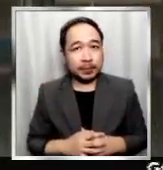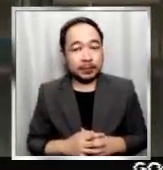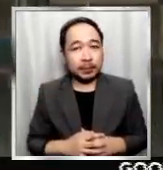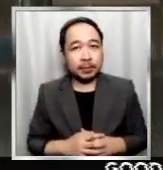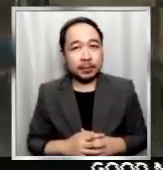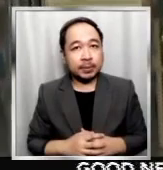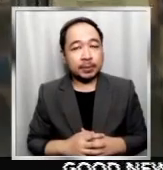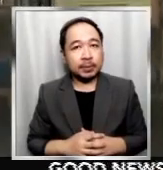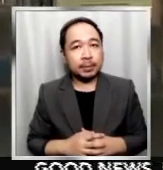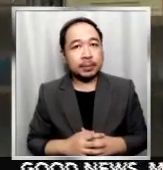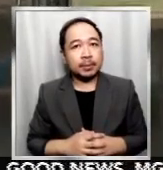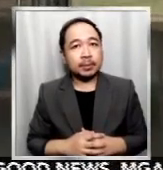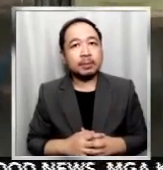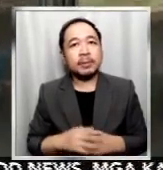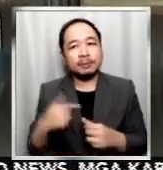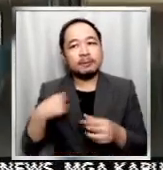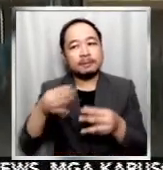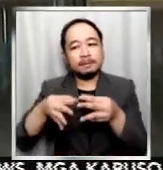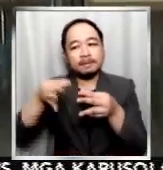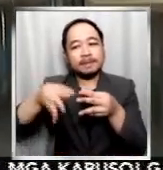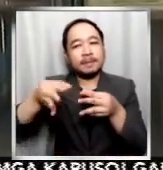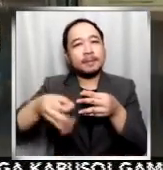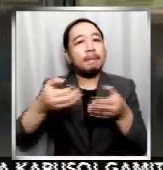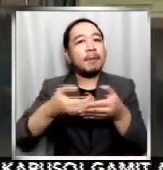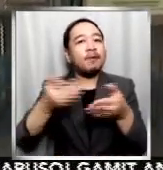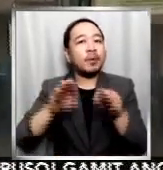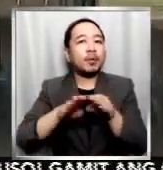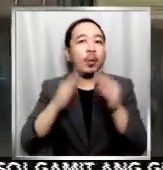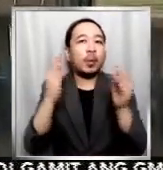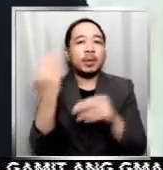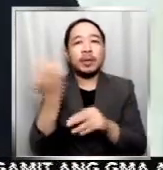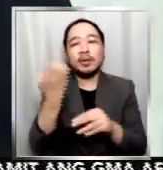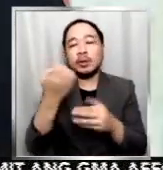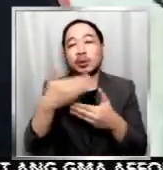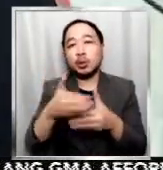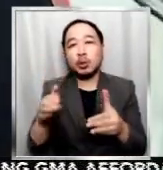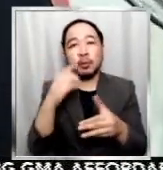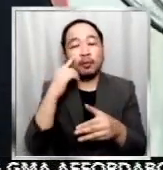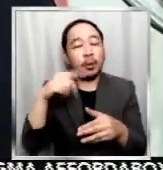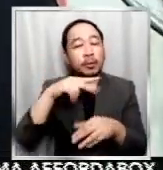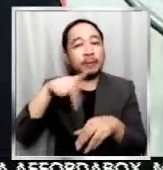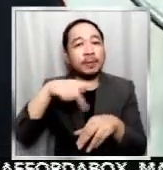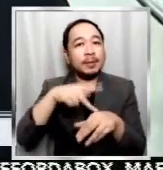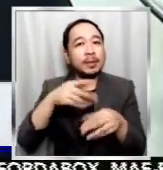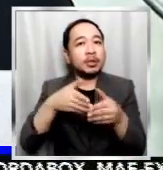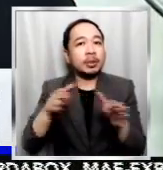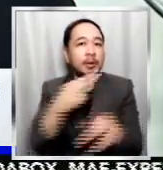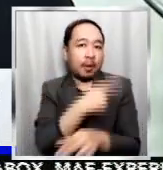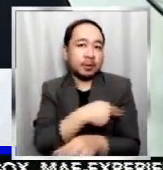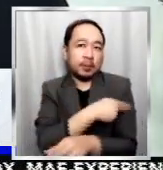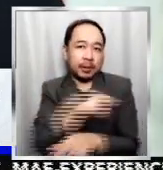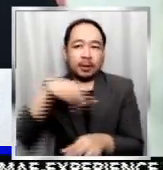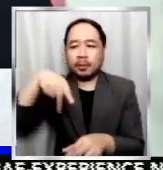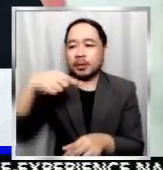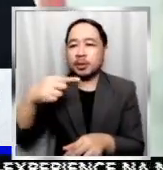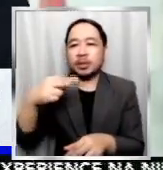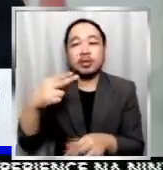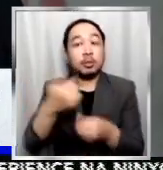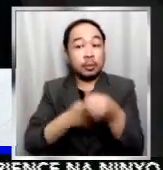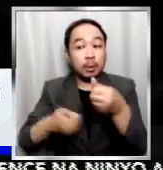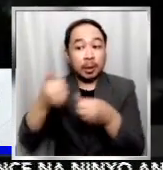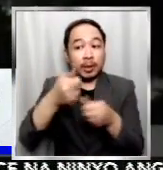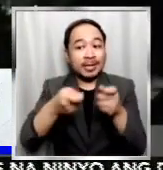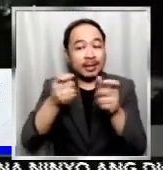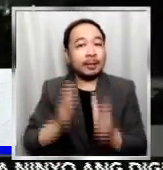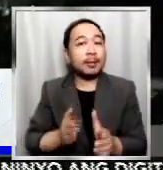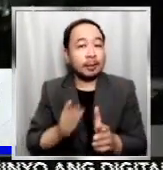Aabutin pa ng ilang araw bago mabuksan ang emergency room ng Philippine General Hospital. Sabi ng medical director ng ospital, kailangan pang isaayos ang